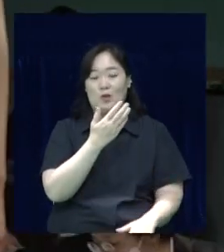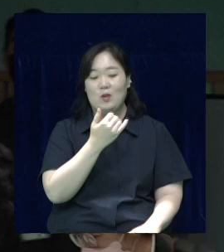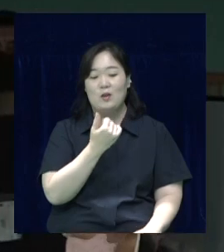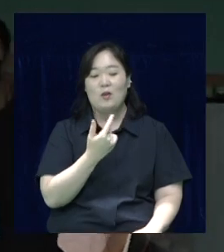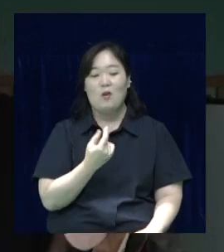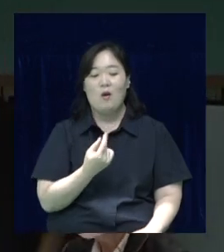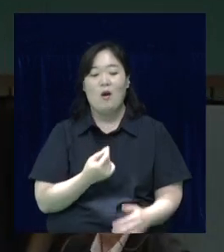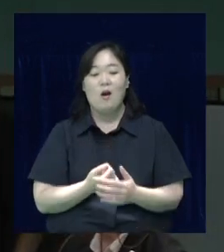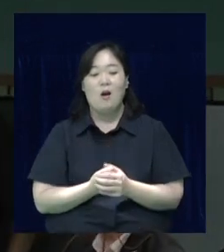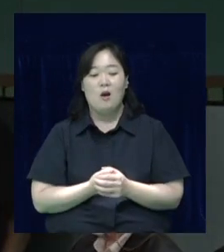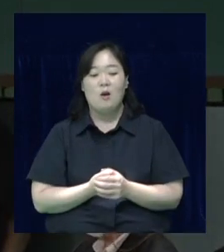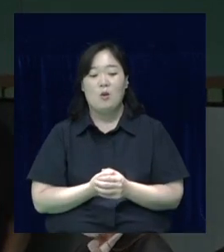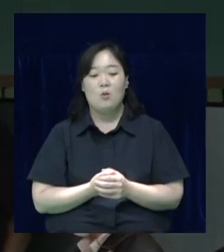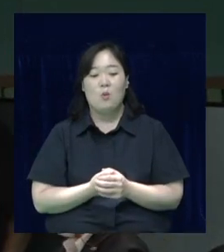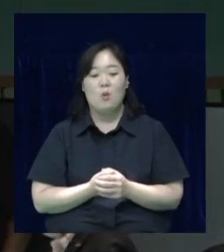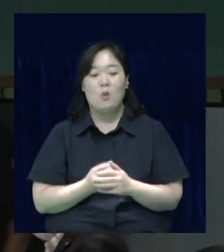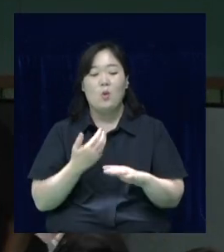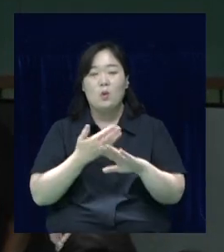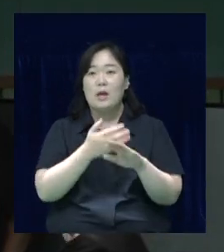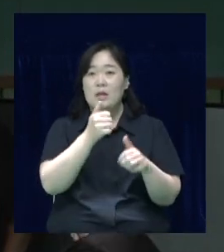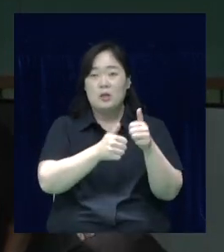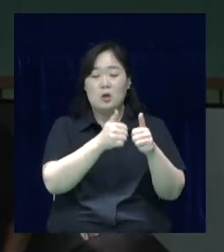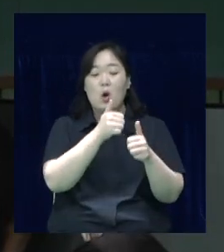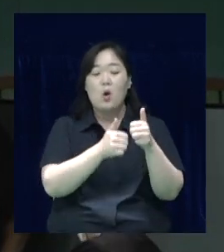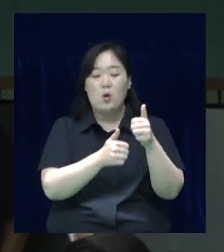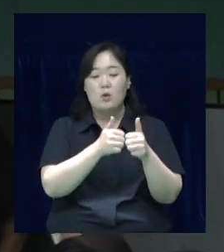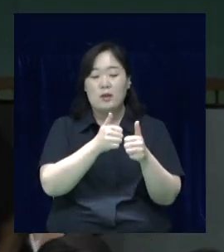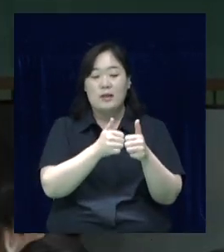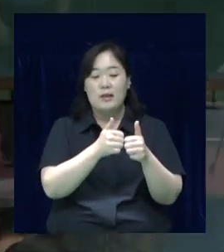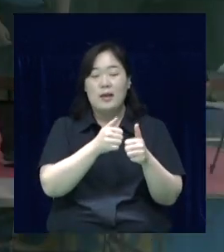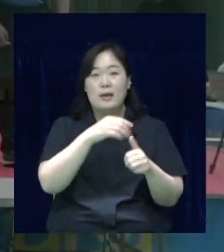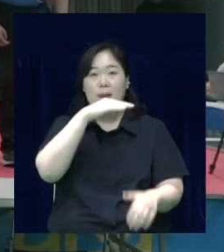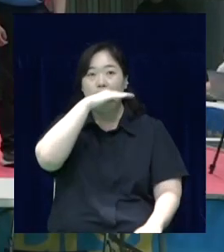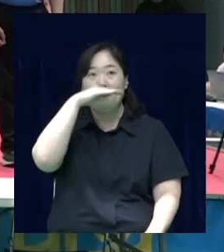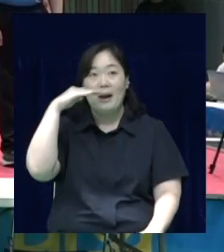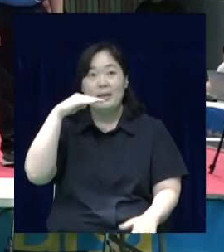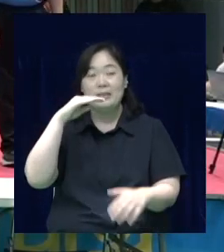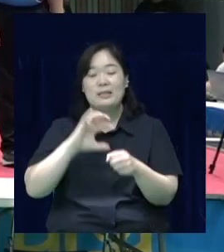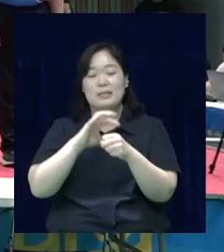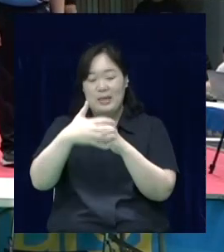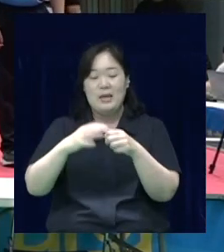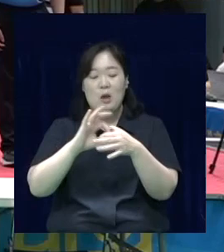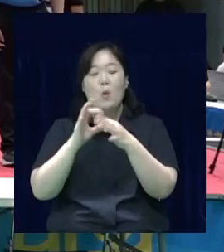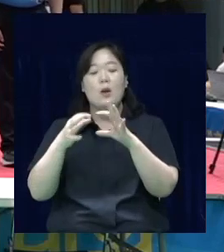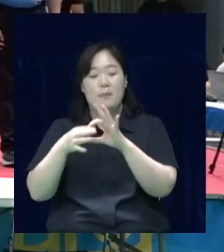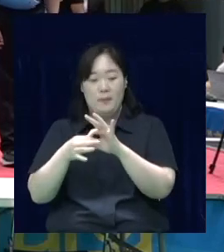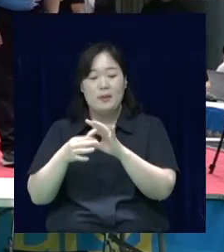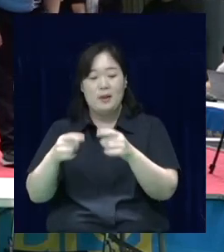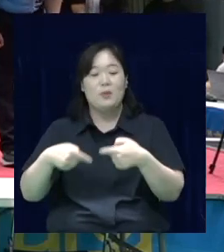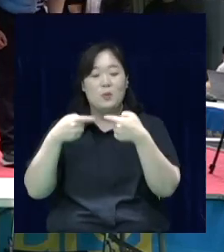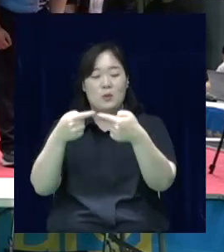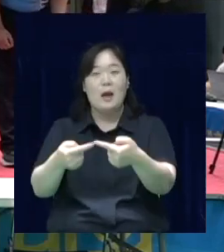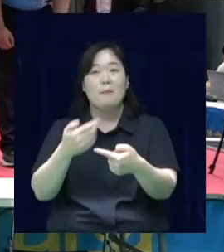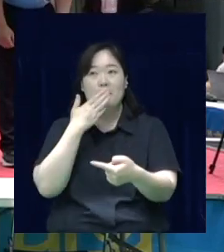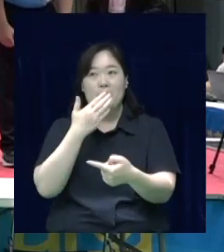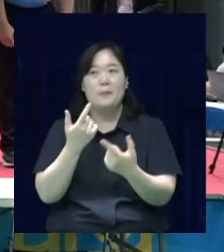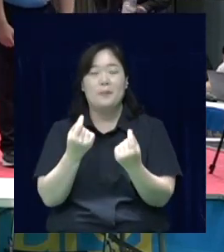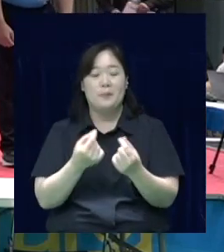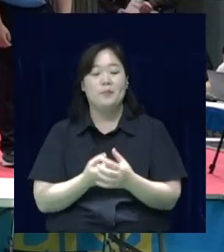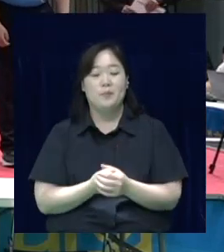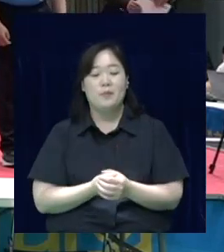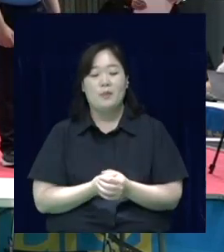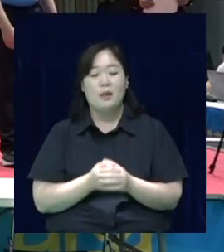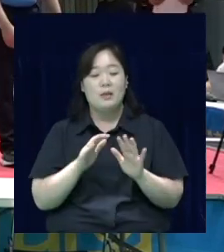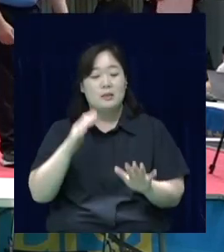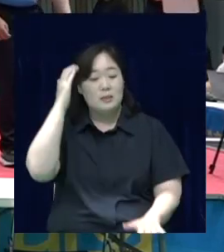말씀드린 발인 청소년 대회에 네. 출전 예정이 있는 선수입니다. 그렇습니다. 예. 지금 이제 소개가 되고 네. 있는 이 선수가 정금산 선수고 지금 현재 이제